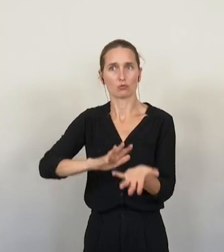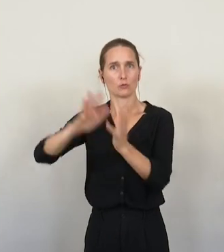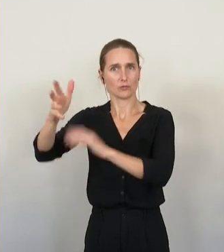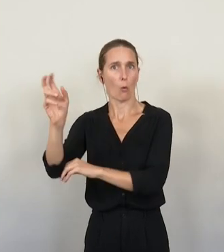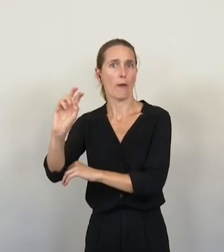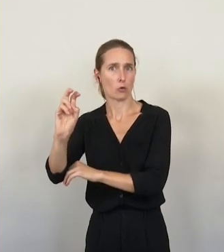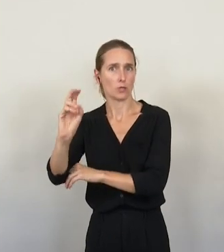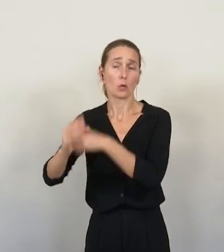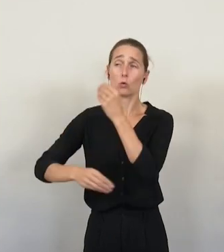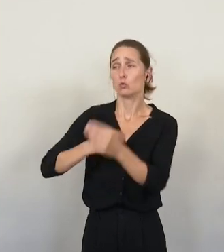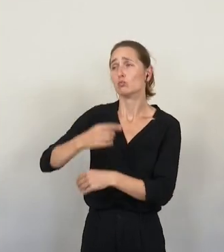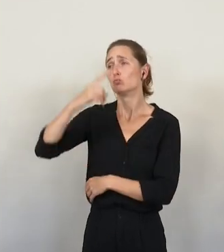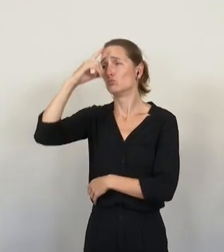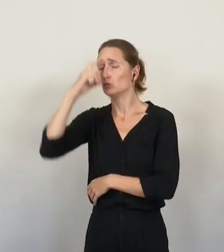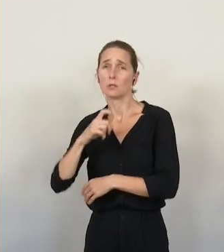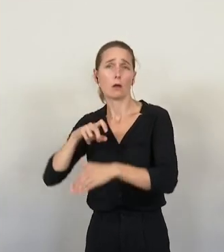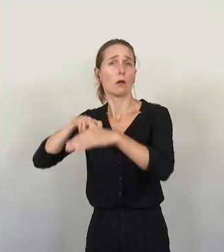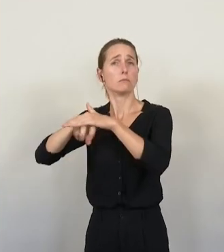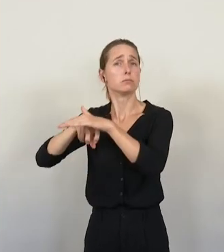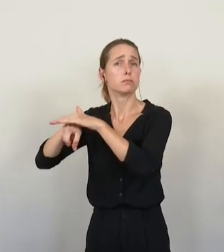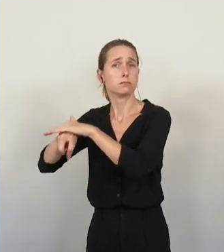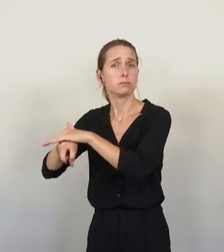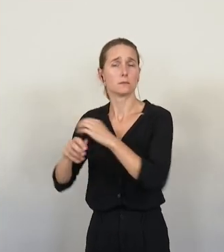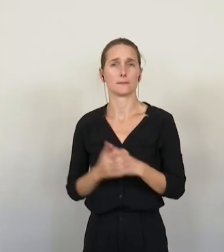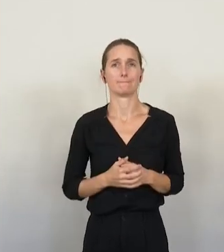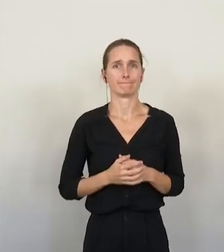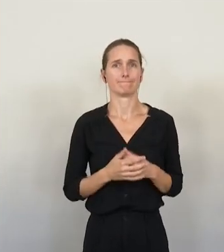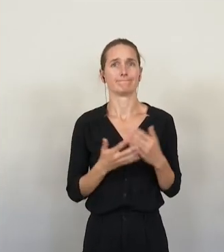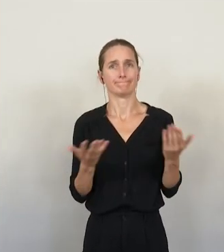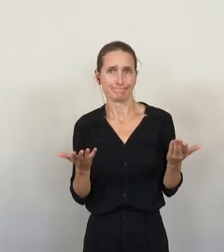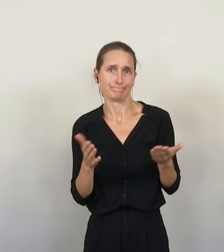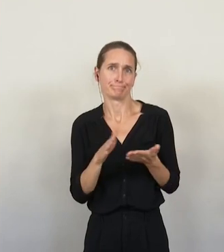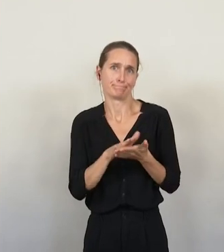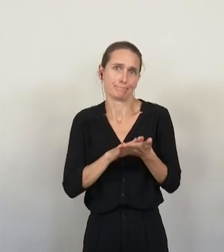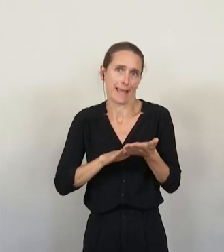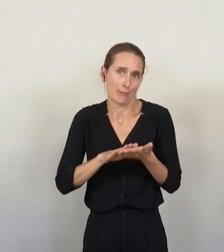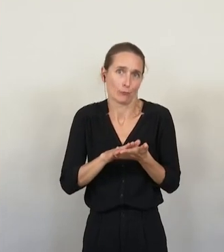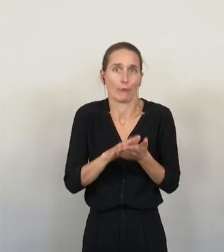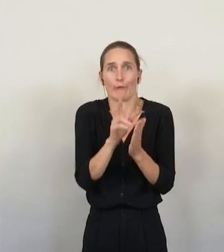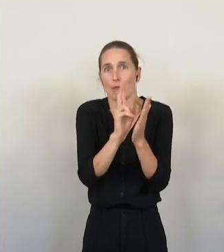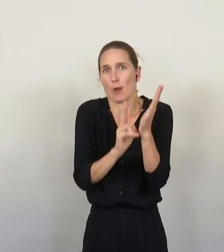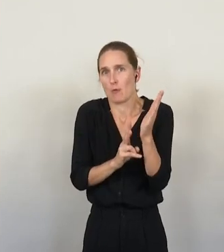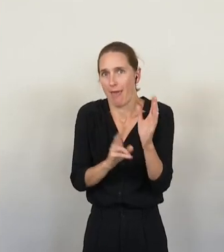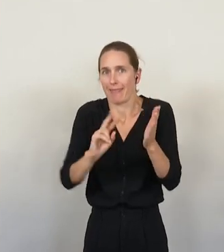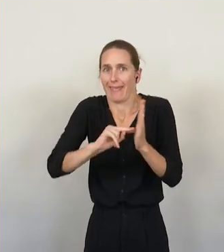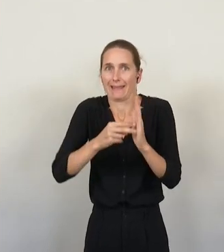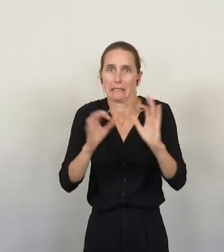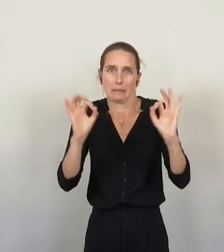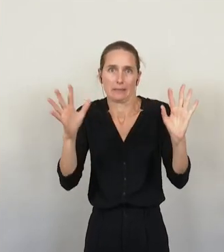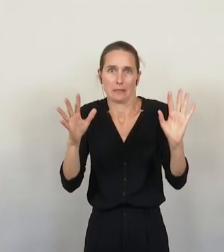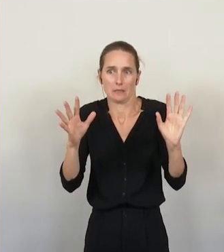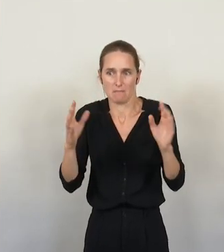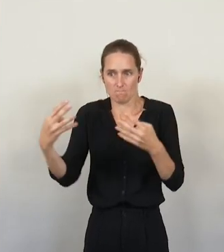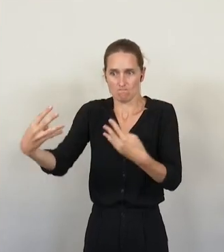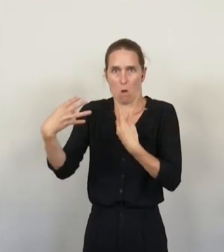ou pouvoir aller dans les musées là aussi on est permettez-moi encore ce terme technique dans le foutage de gueule